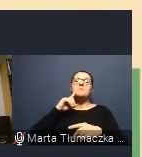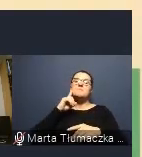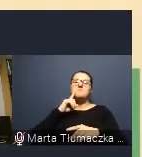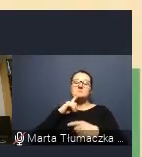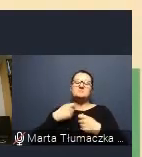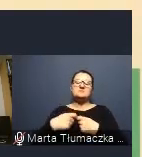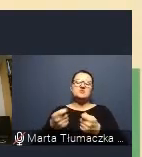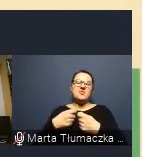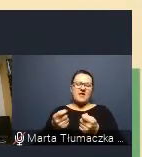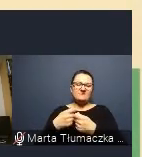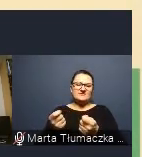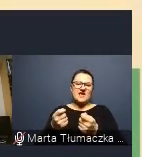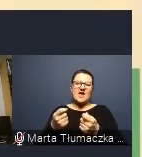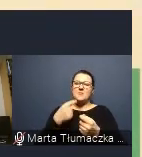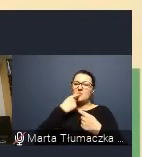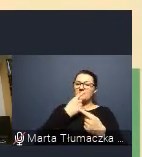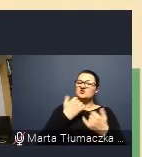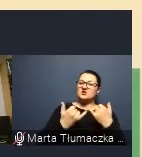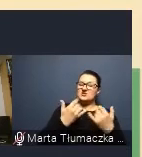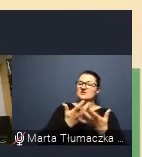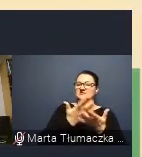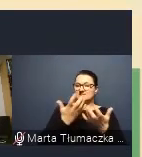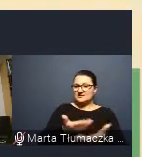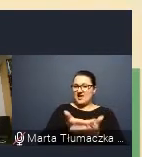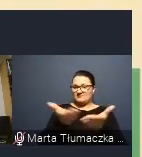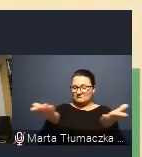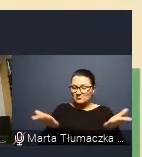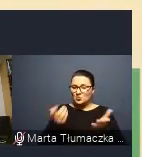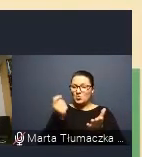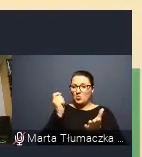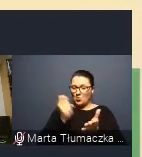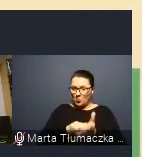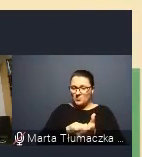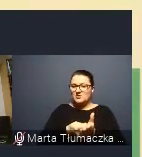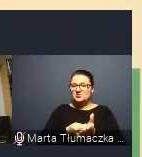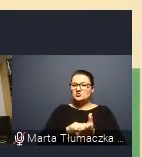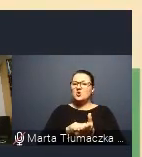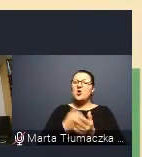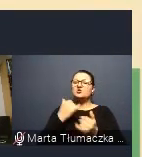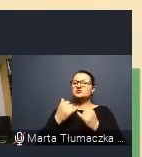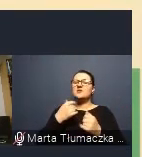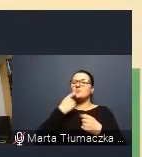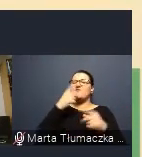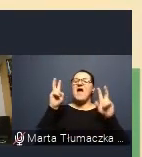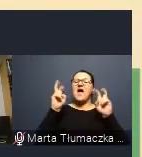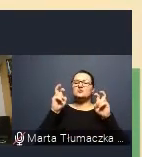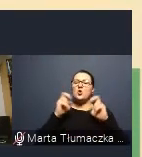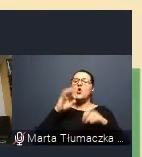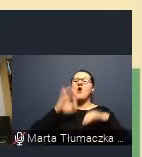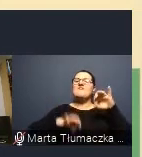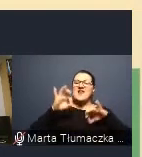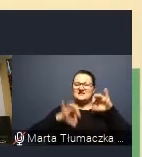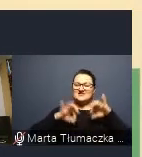że jeżeli Państwo byście chcieli taki pakiet nabyć, to na hasło konferencja dostaniecie jeszcze